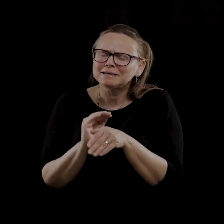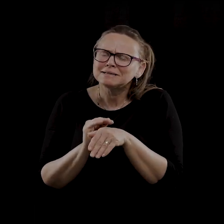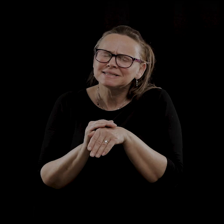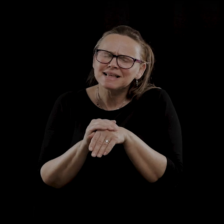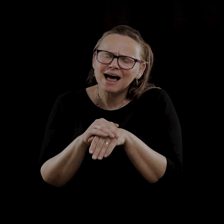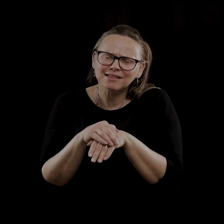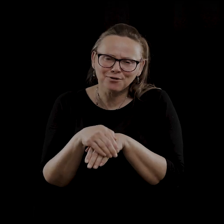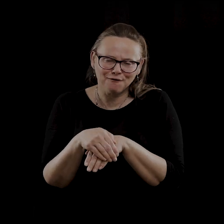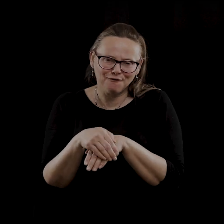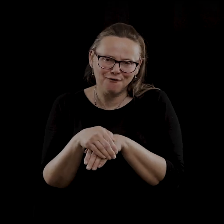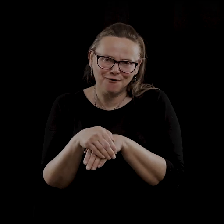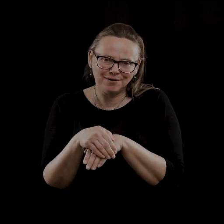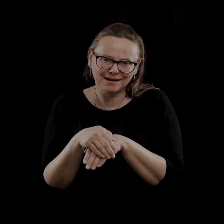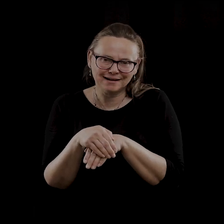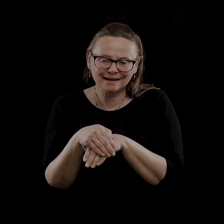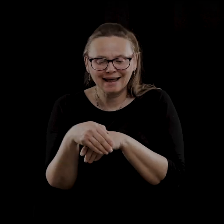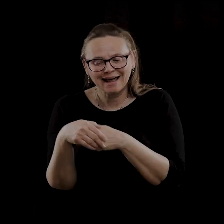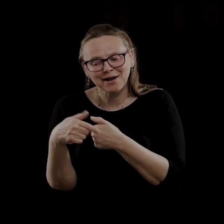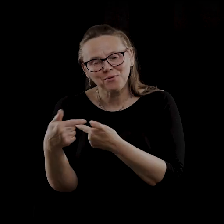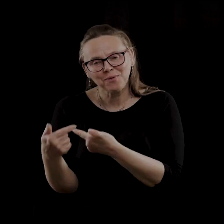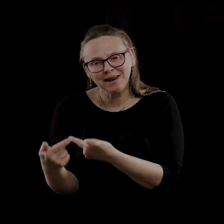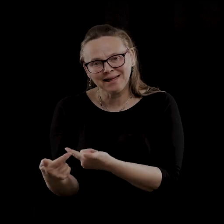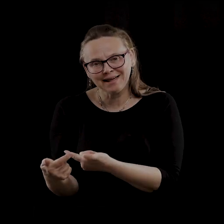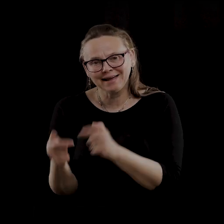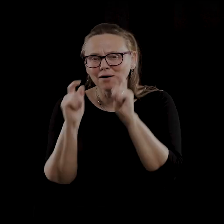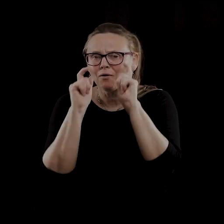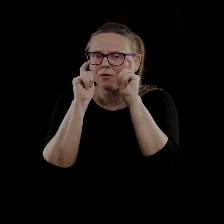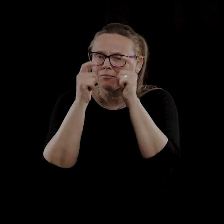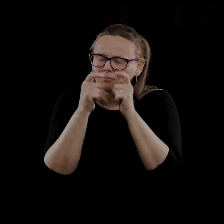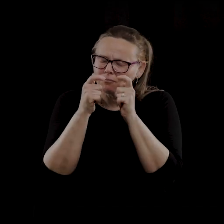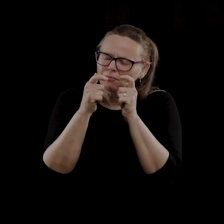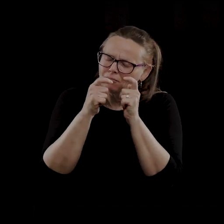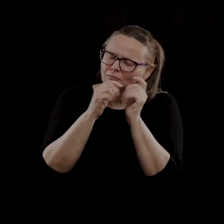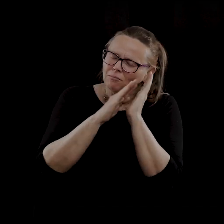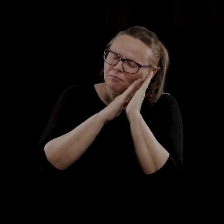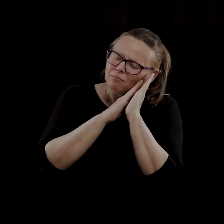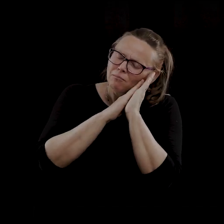Zadovoljen se je ulegel in zaspal.